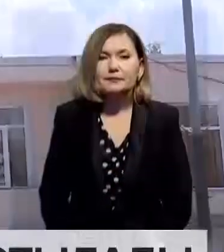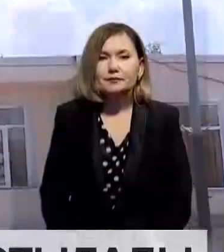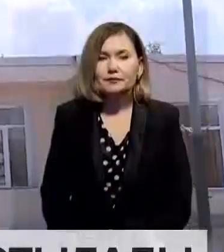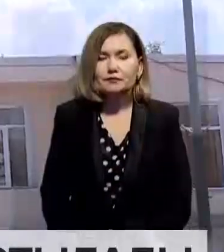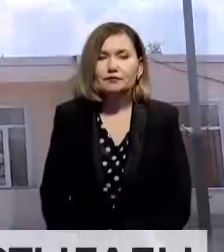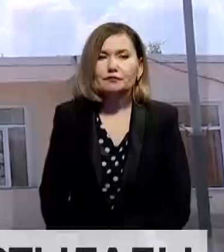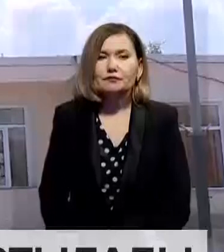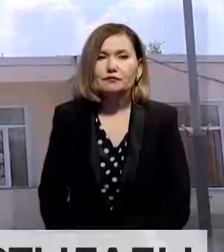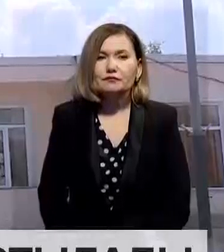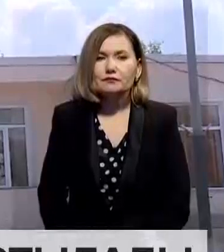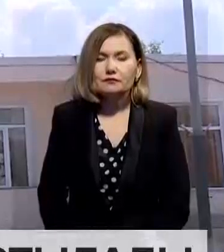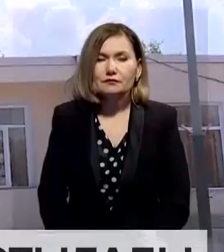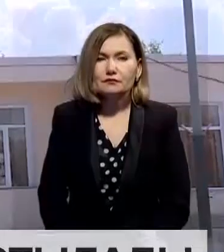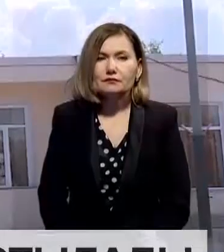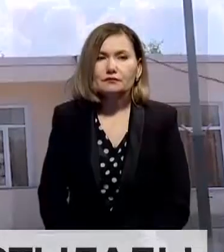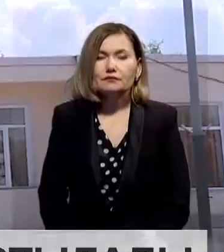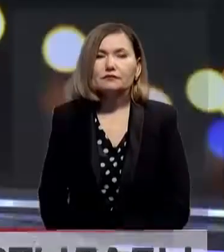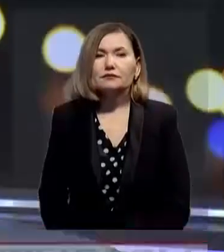облысы, Хабар 24.